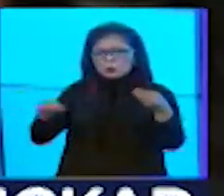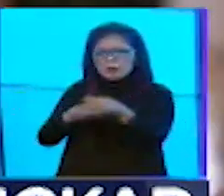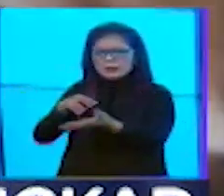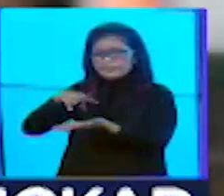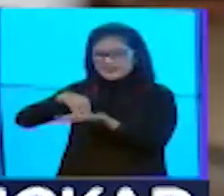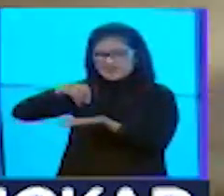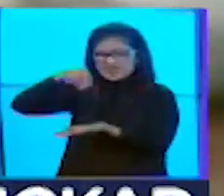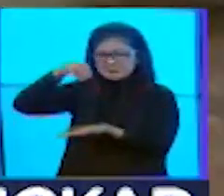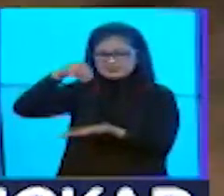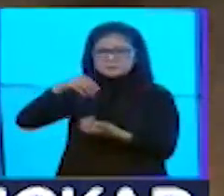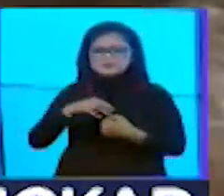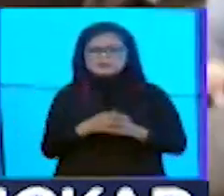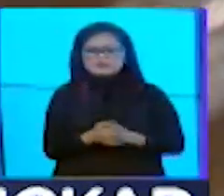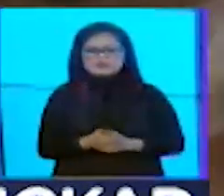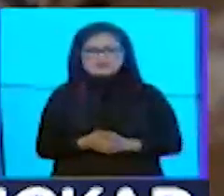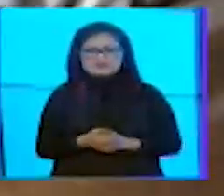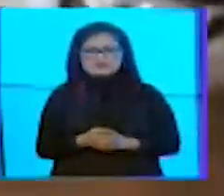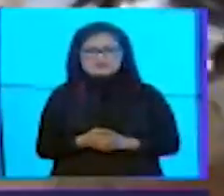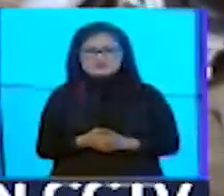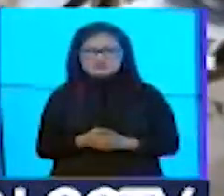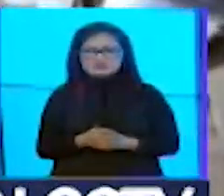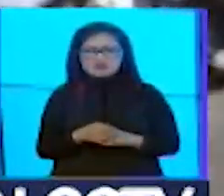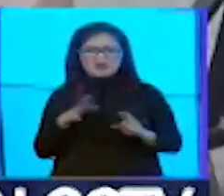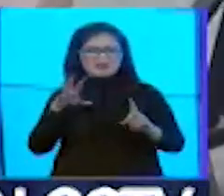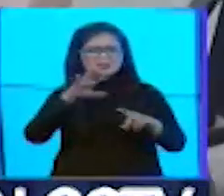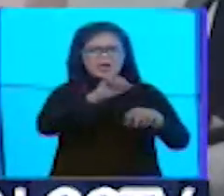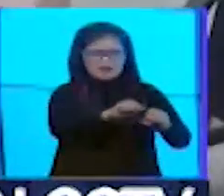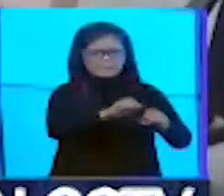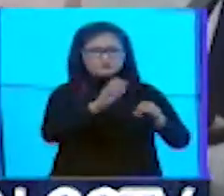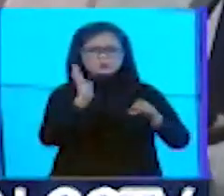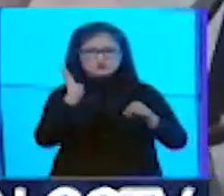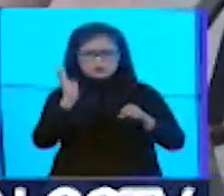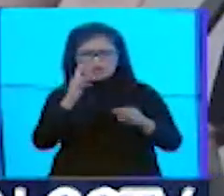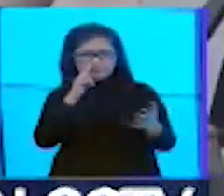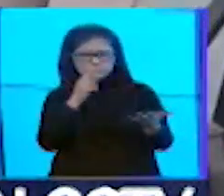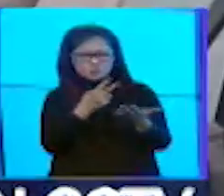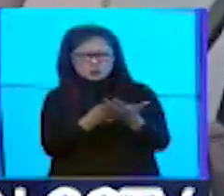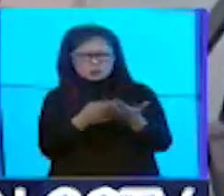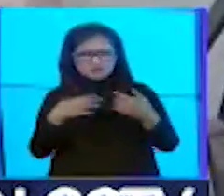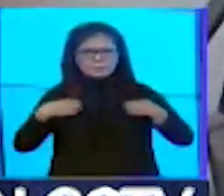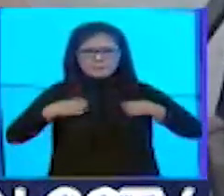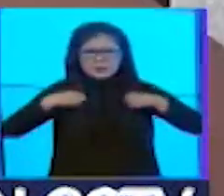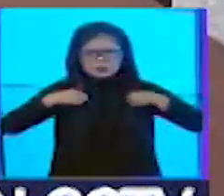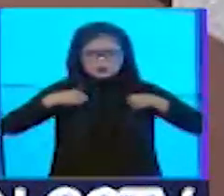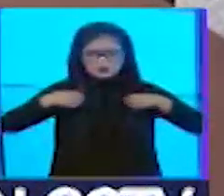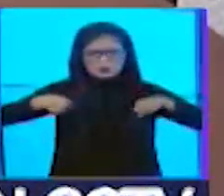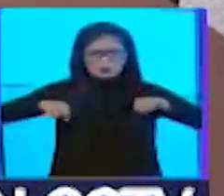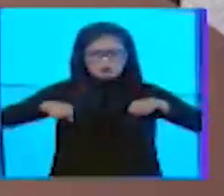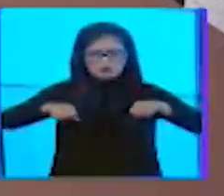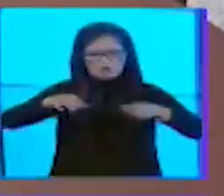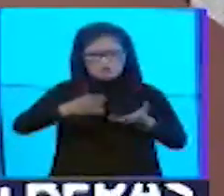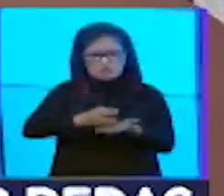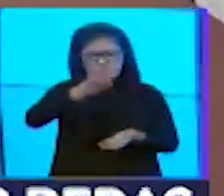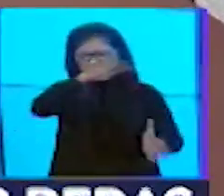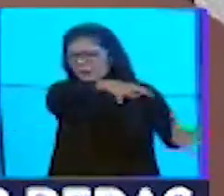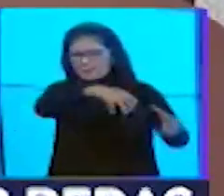kelontong. Selain menangkap pelaku, polisi juga menyita barang bukti berupa pakaian dan motor yang digunakan pelaku saat beraksi. Uang hasil